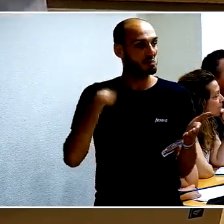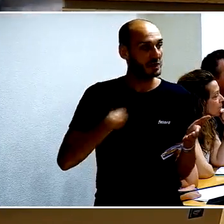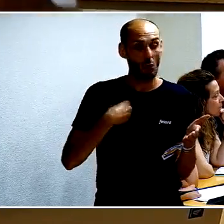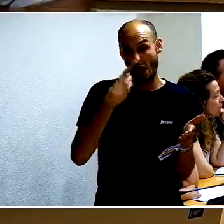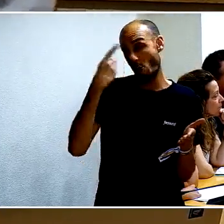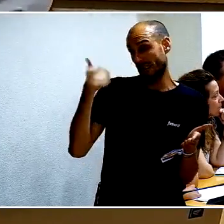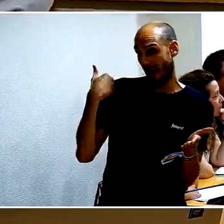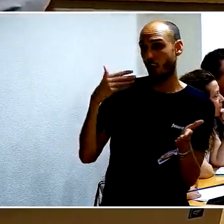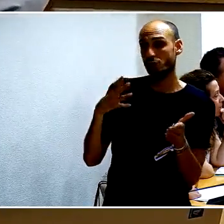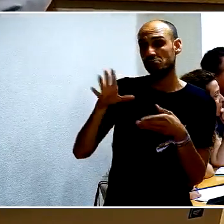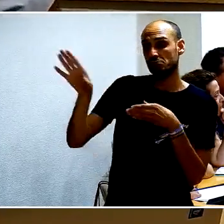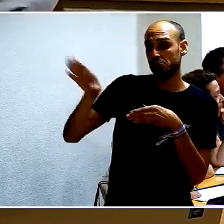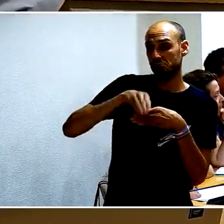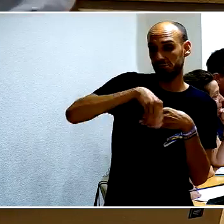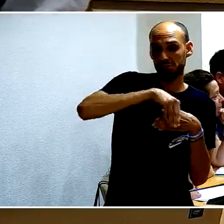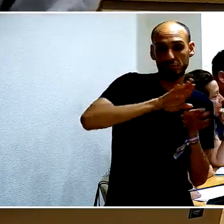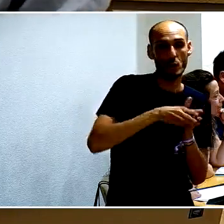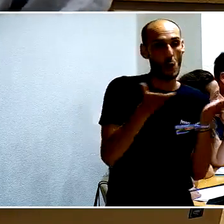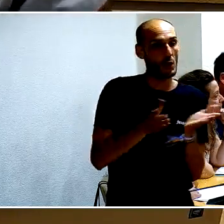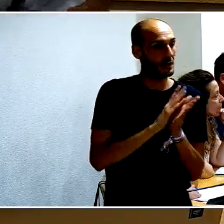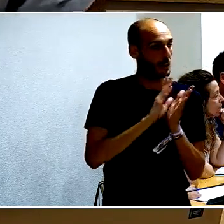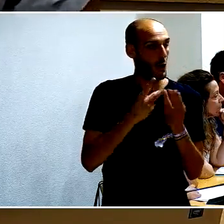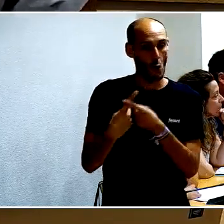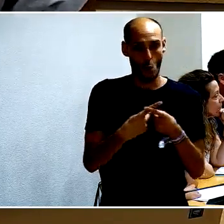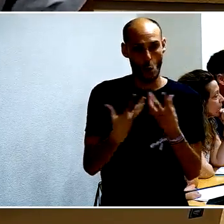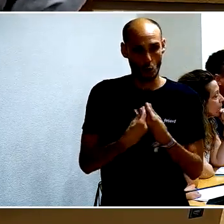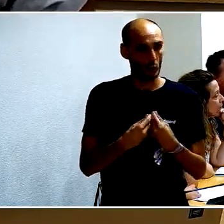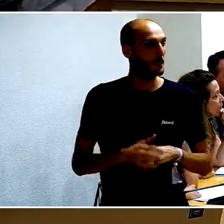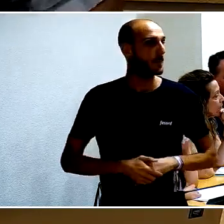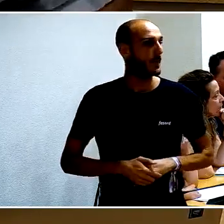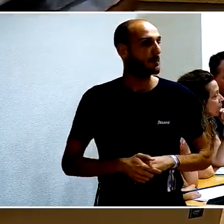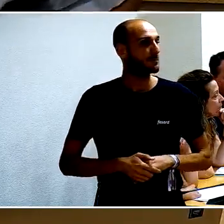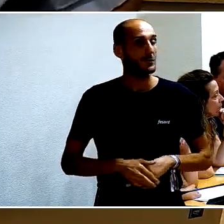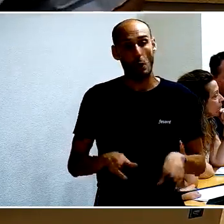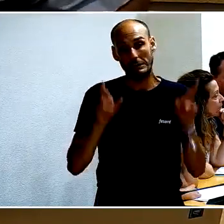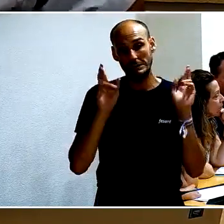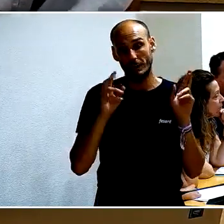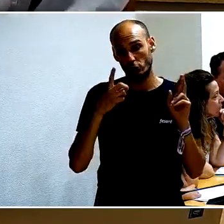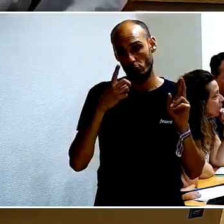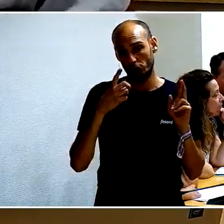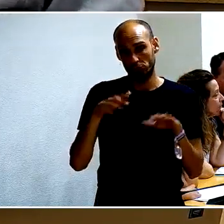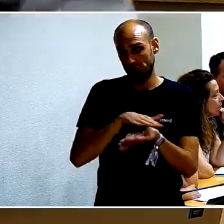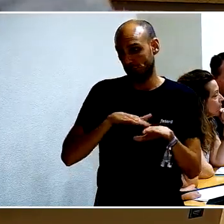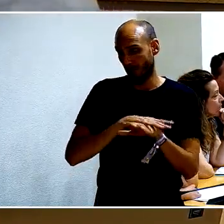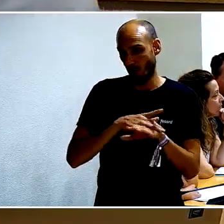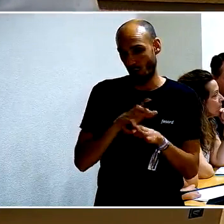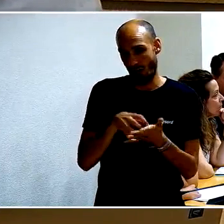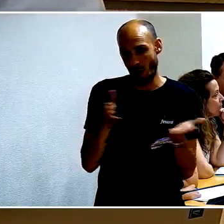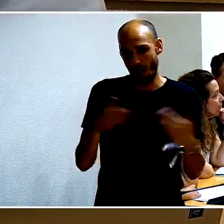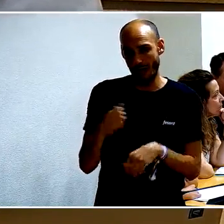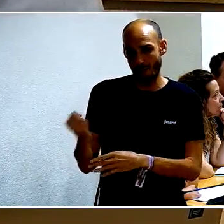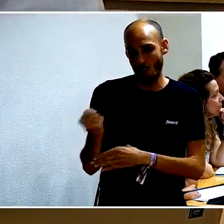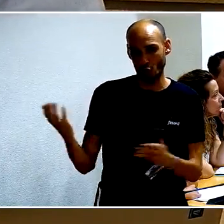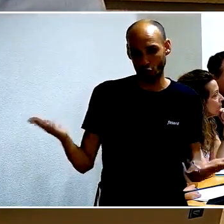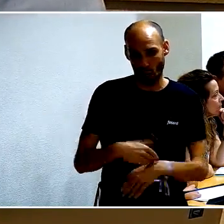l'any passat, pues és la 11a edició. Espero, bueno, no tinc cap dubte de que tota la corporació recolzarà esta convocatòria